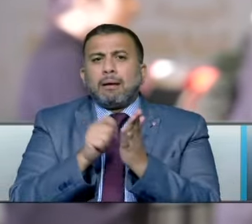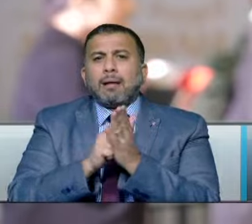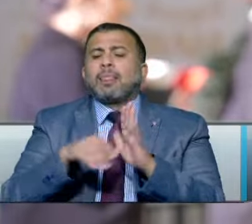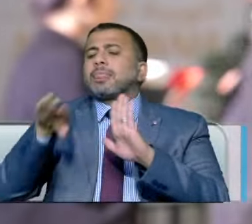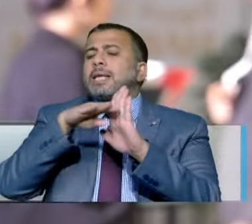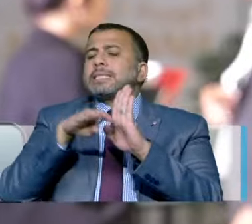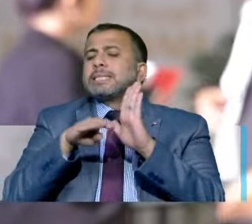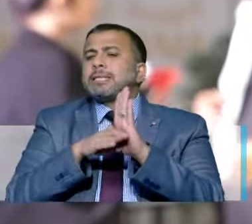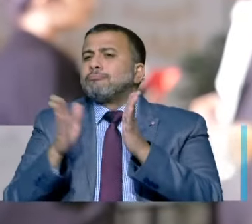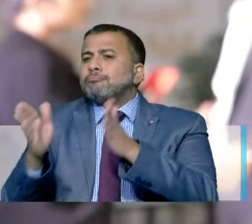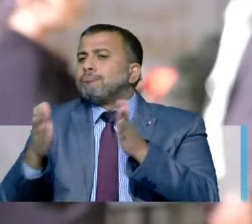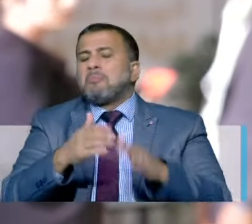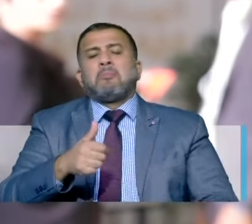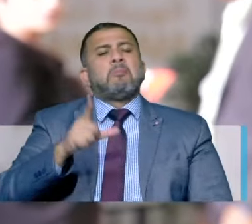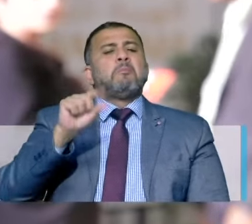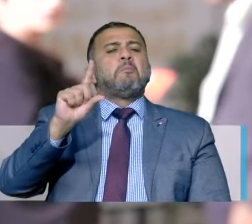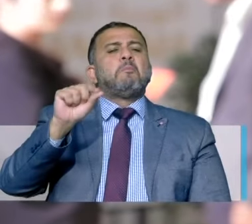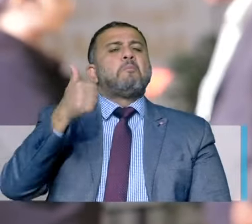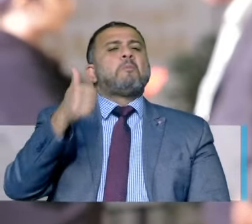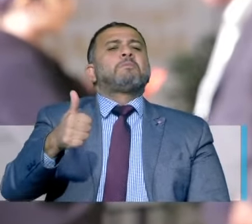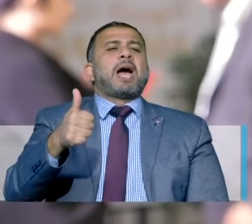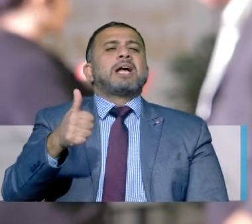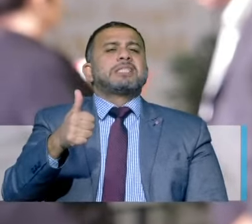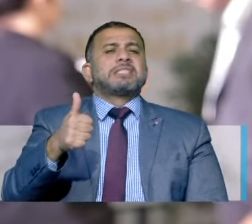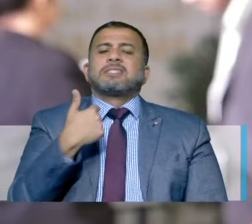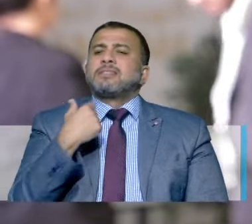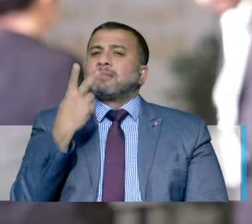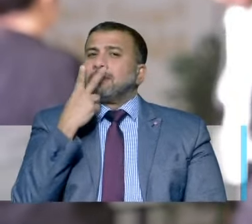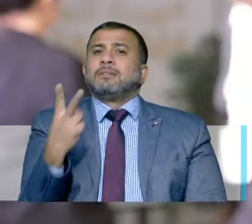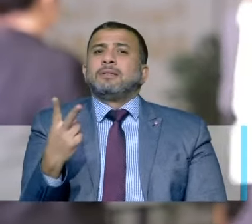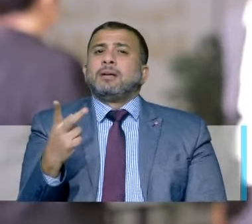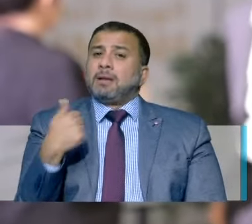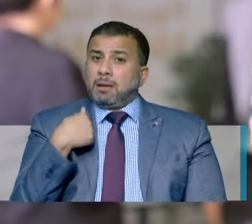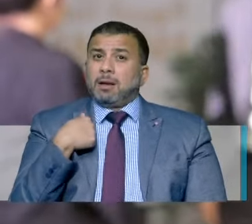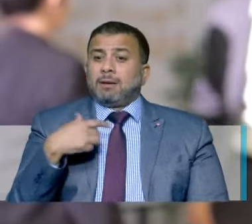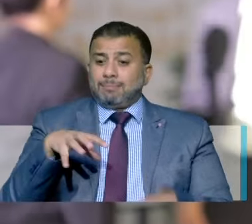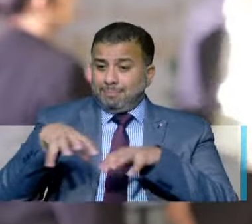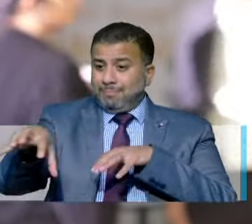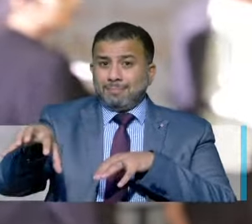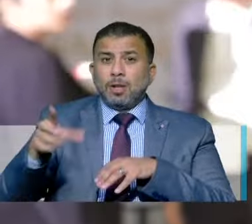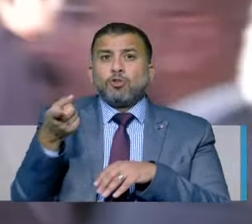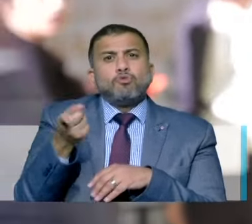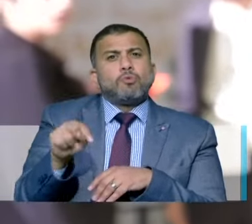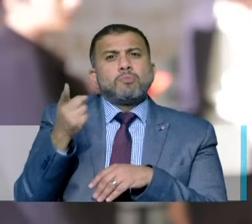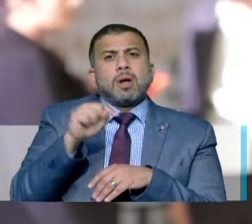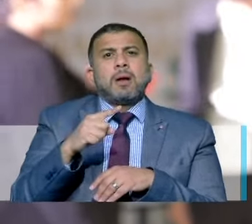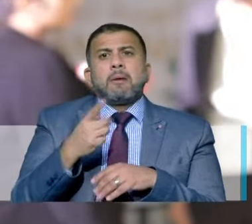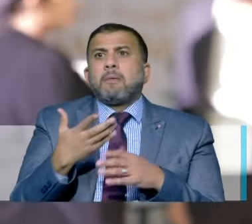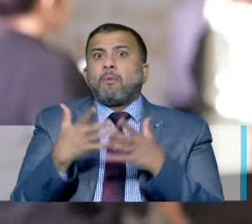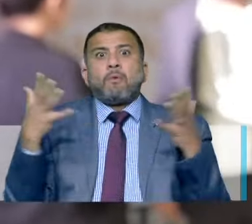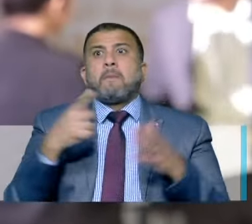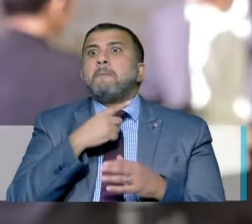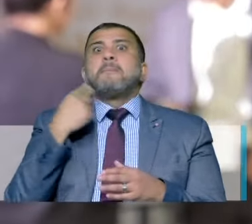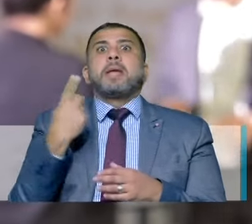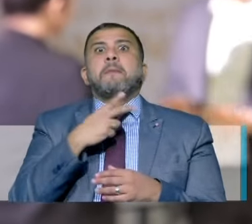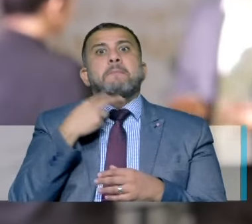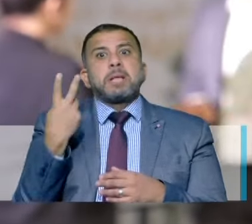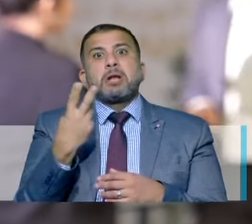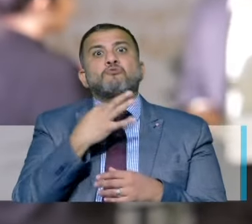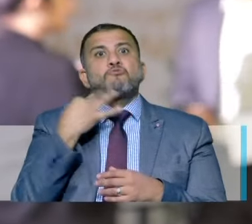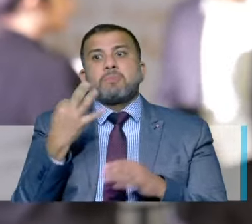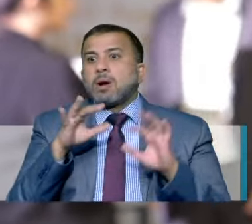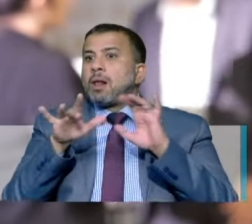والتنظيم نفسه حاجة ممتازة يعني، فالحمد لله يعني تقريبا احنا عندنا في الجناح يوميا فوق المئات يعني موجودين،